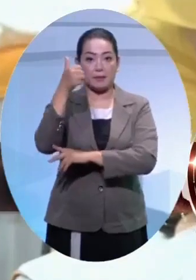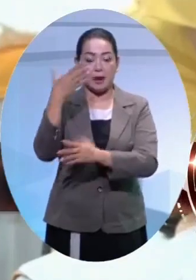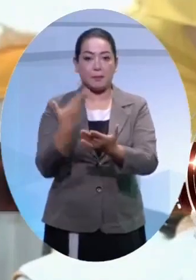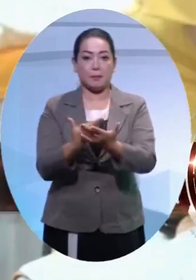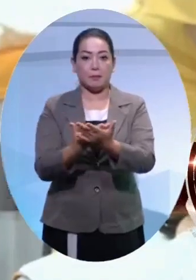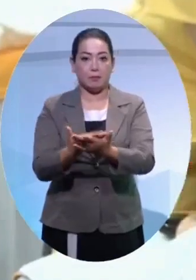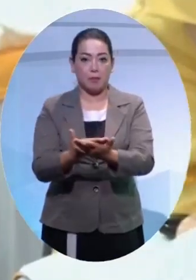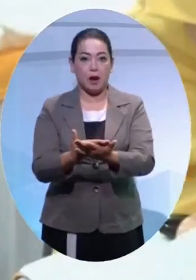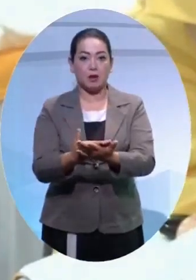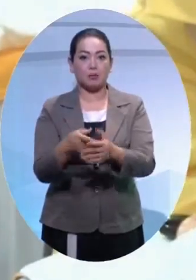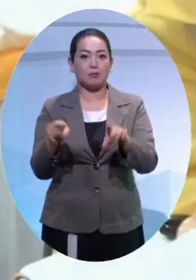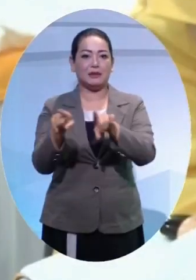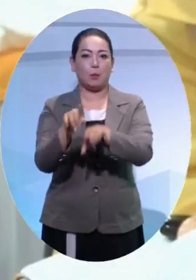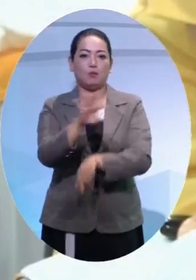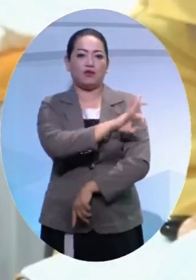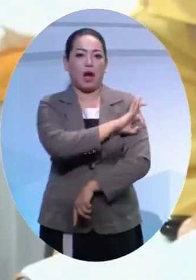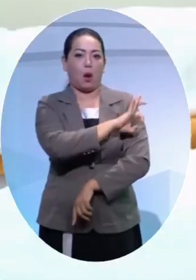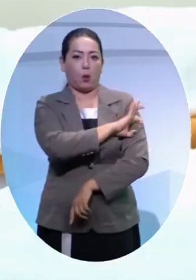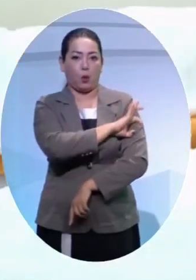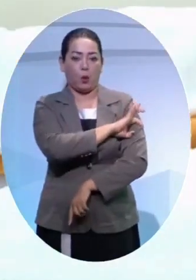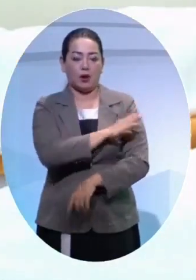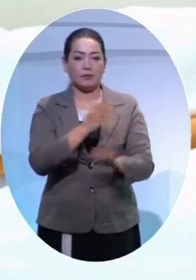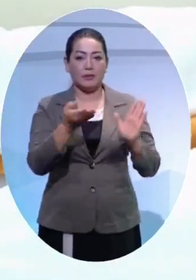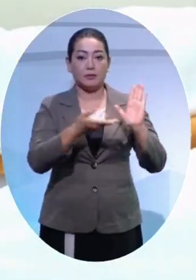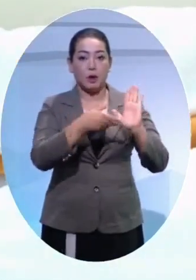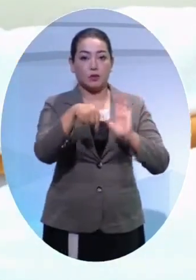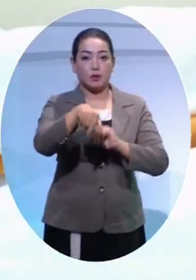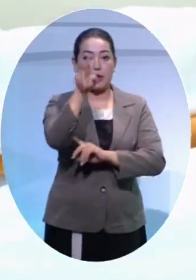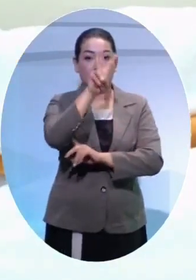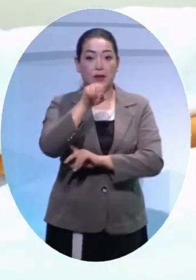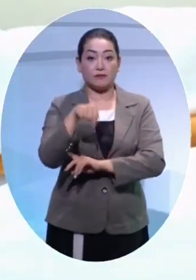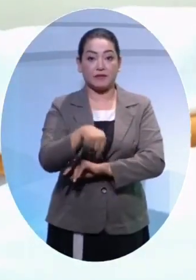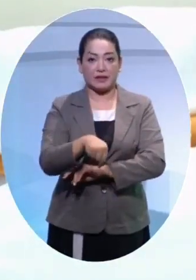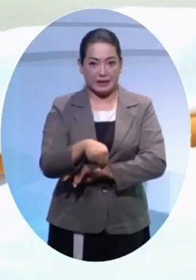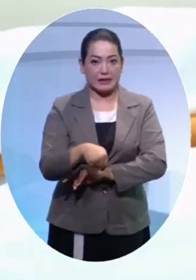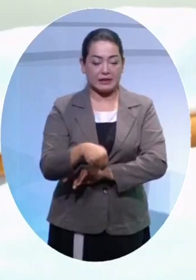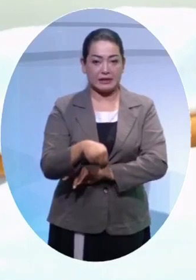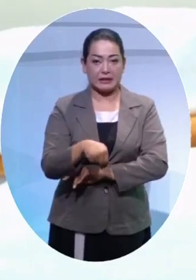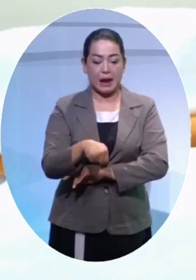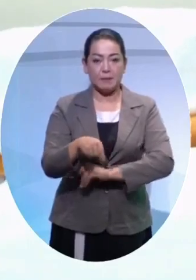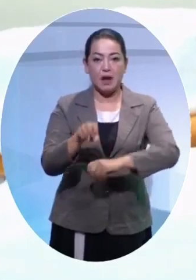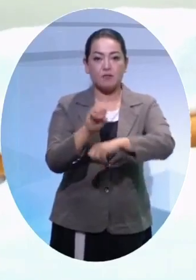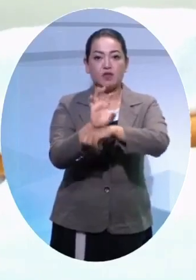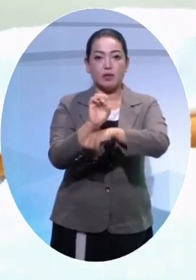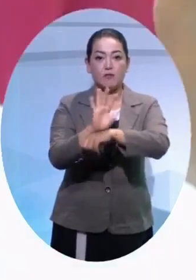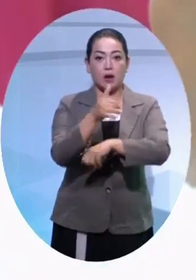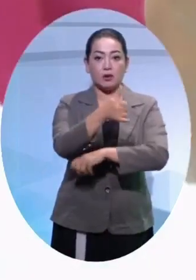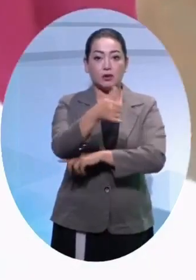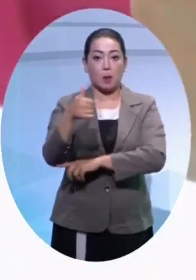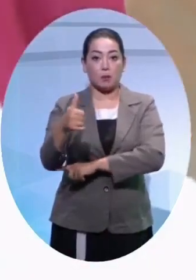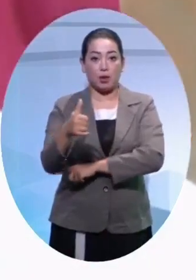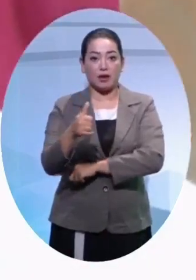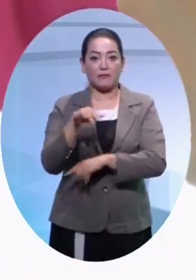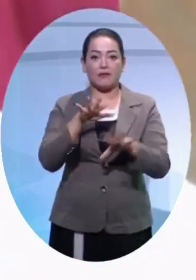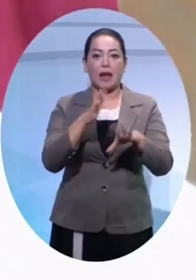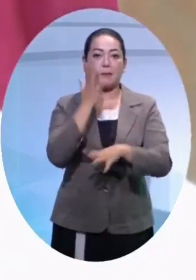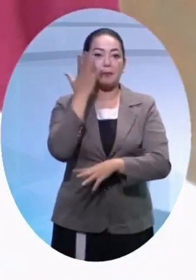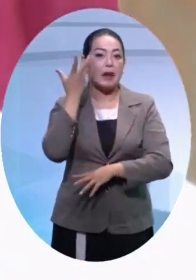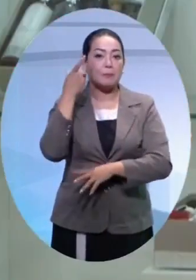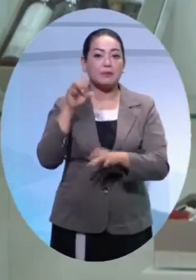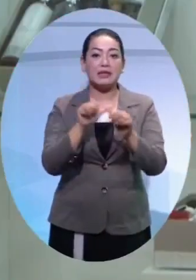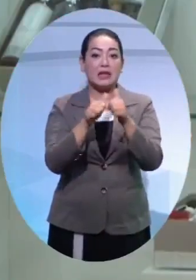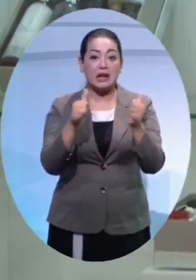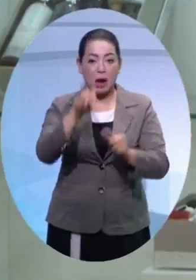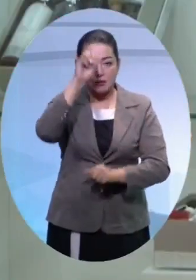thực hiện. Hoạt động nằm trong sự kiện Festival Mỹ phẩm Lovely. Khách tham gia phần lớn là giới trẻ yêu thích làm đẹp, nhận thức cao về chất lượng